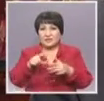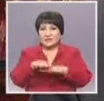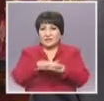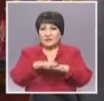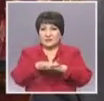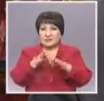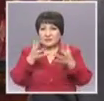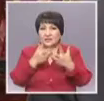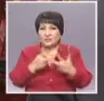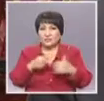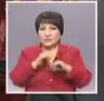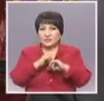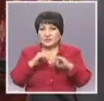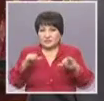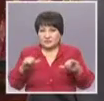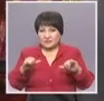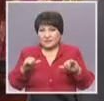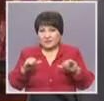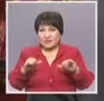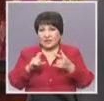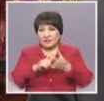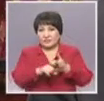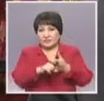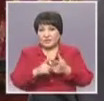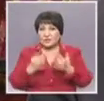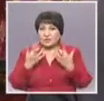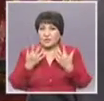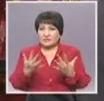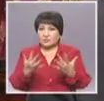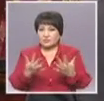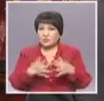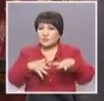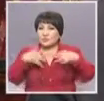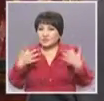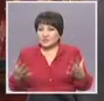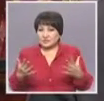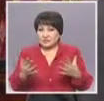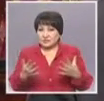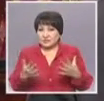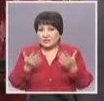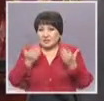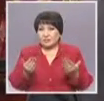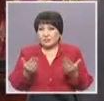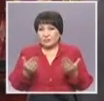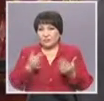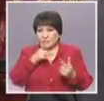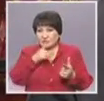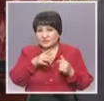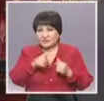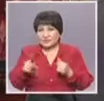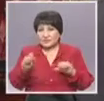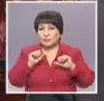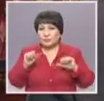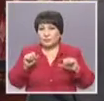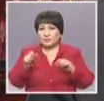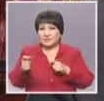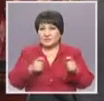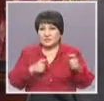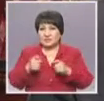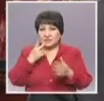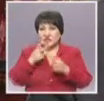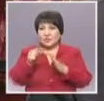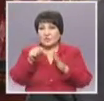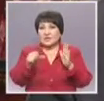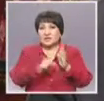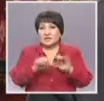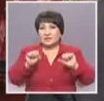саны өскеніне қарай олардың да жаңағы сұранысы үлкейіп келе жатыр. Сондықтан бүгінгі таңға Алматы қаласының спорт басқармасына қарасты 16 спорт